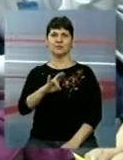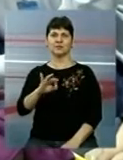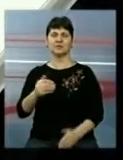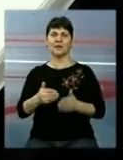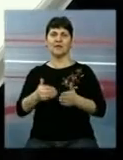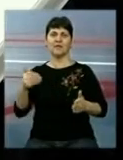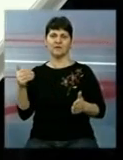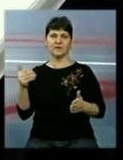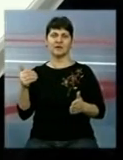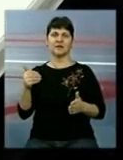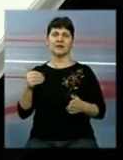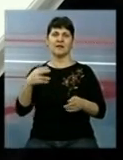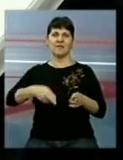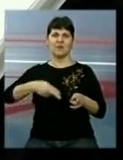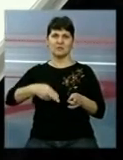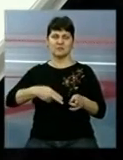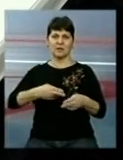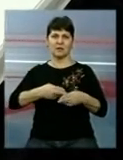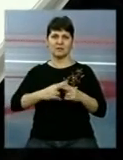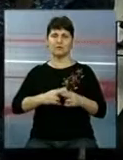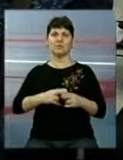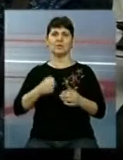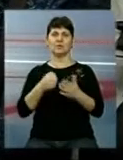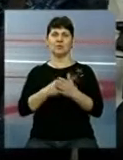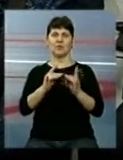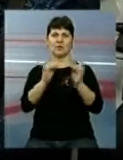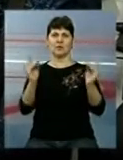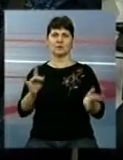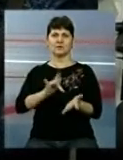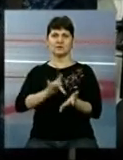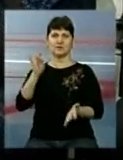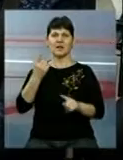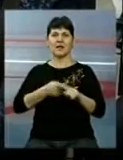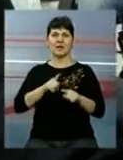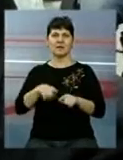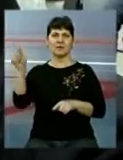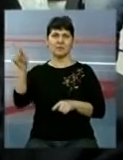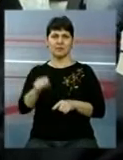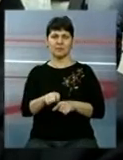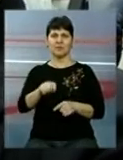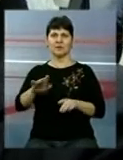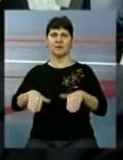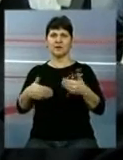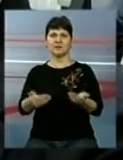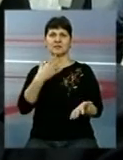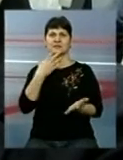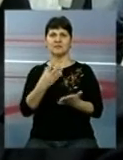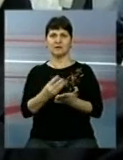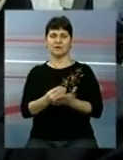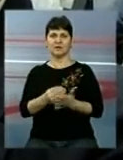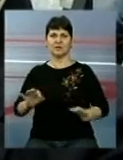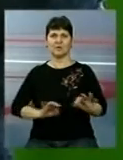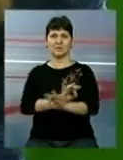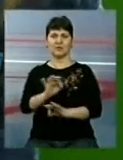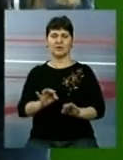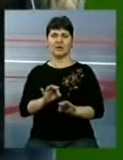залізничного вокзалу до центрального мосту. Сьогодні урбаністи прибули до нашого обласного центру та представили свої пропозиції.